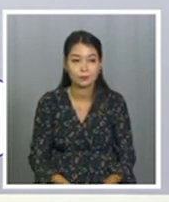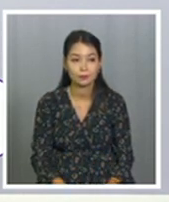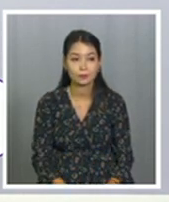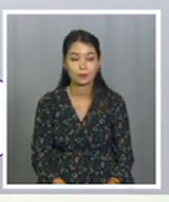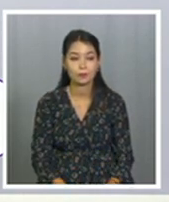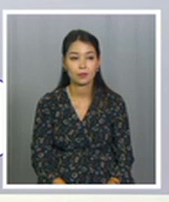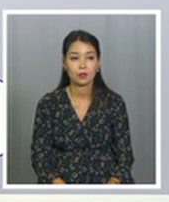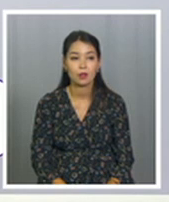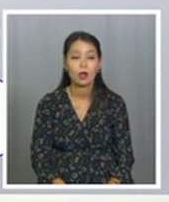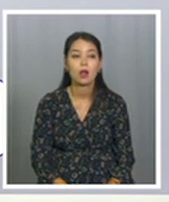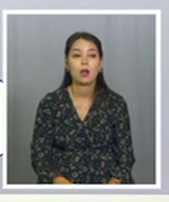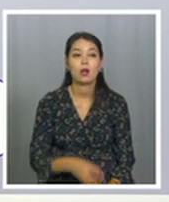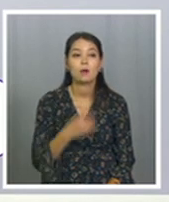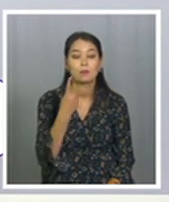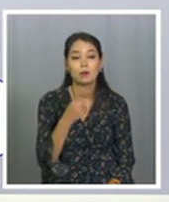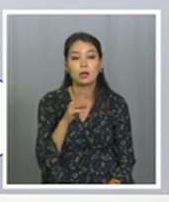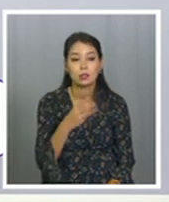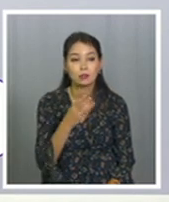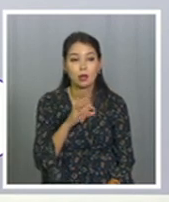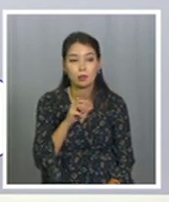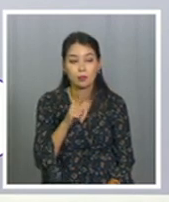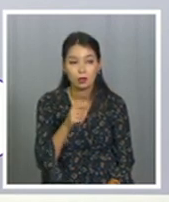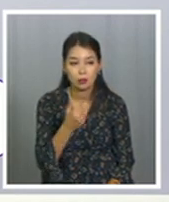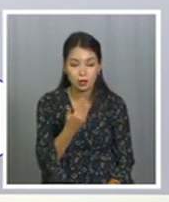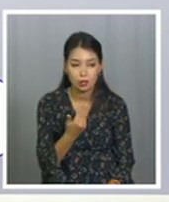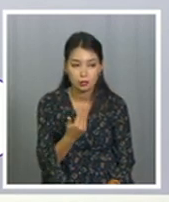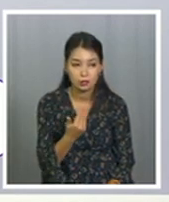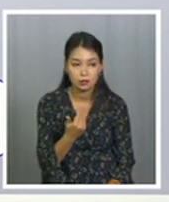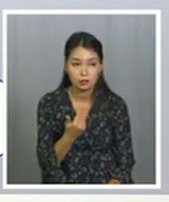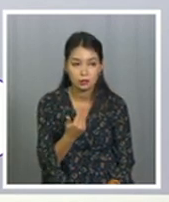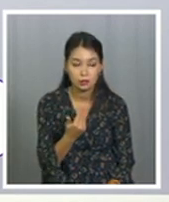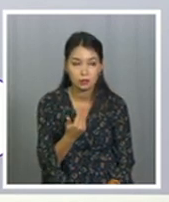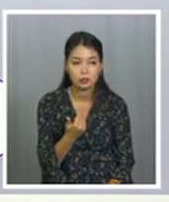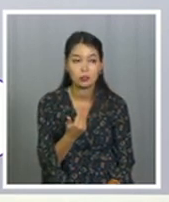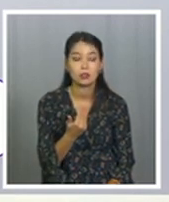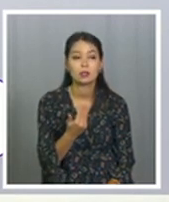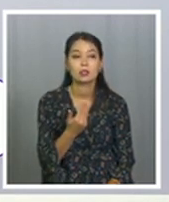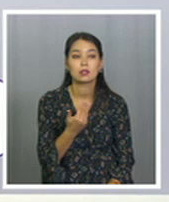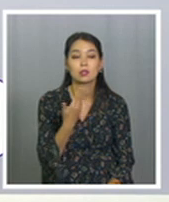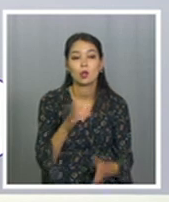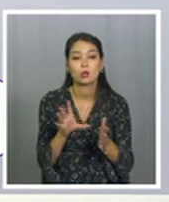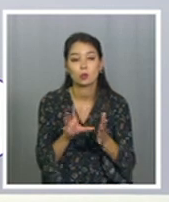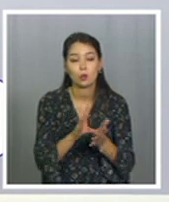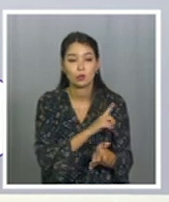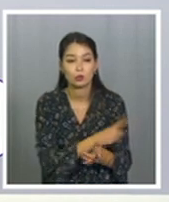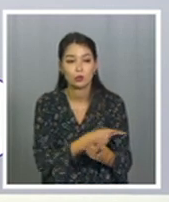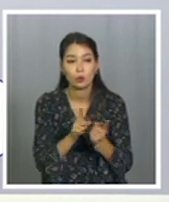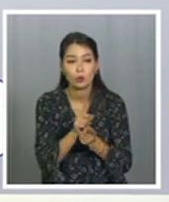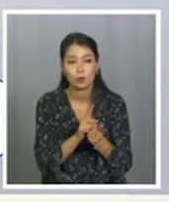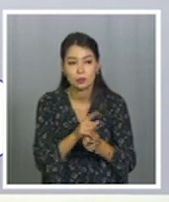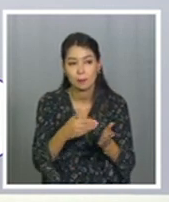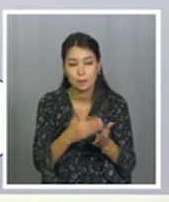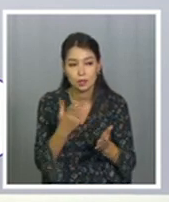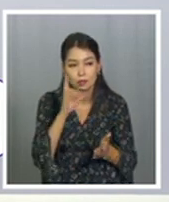омега, бір бөлінген омега сының орнына X сыны қоятын болсақ, онда жағы тоқ күшінің өзгеру заңдылығы, яғни максимум мәні бізде мынау мәнге